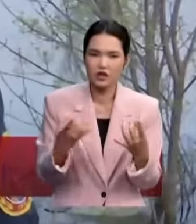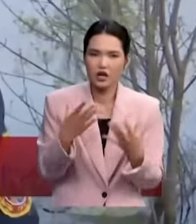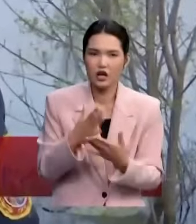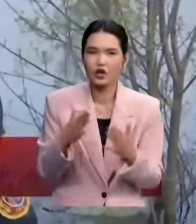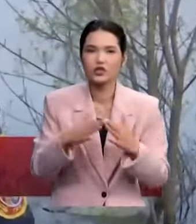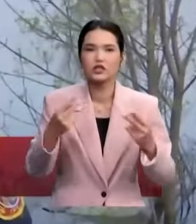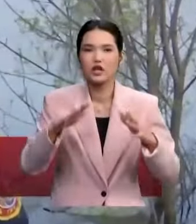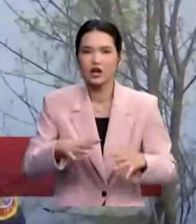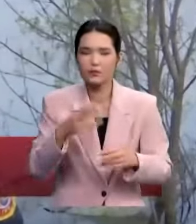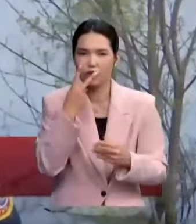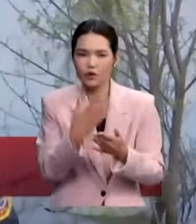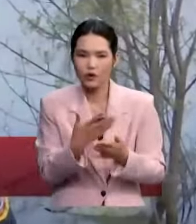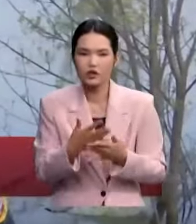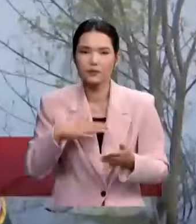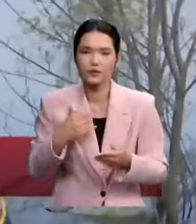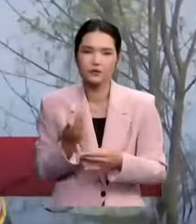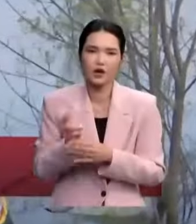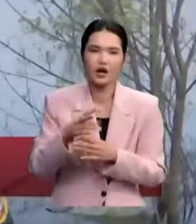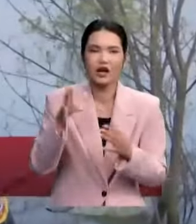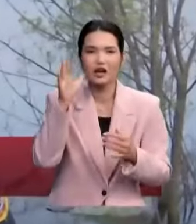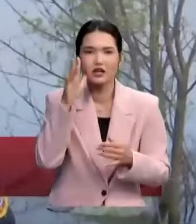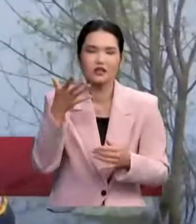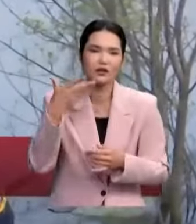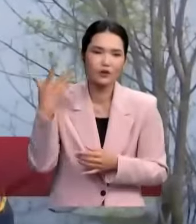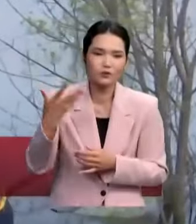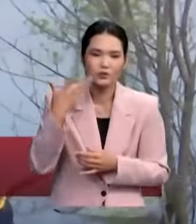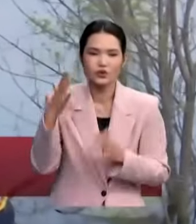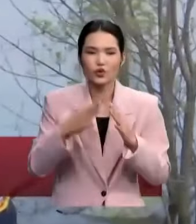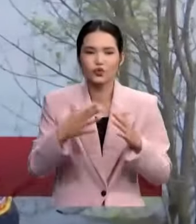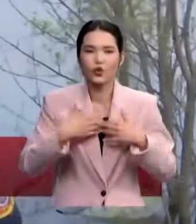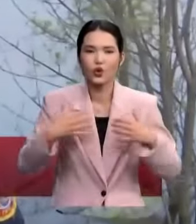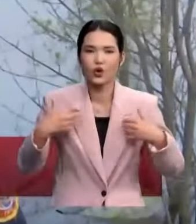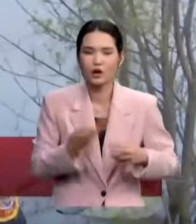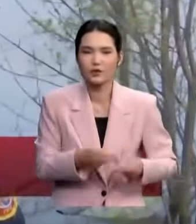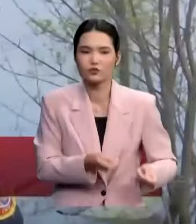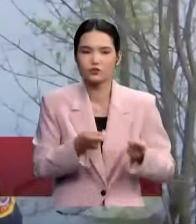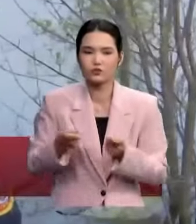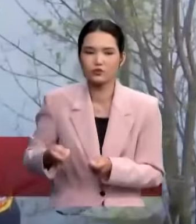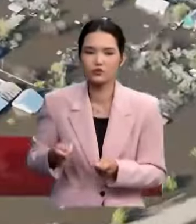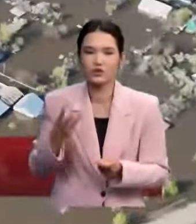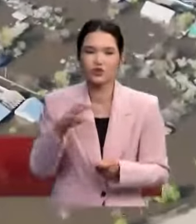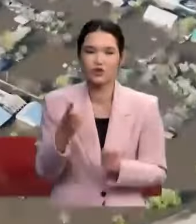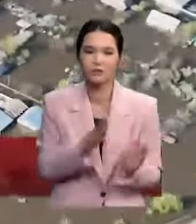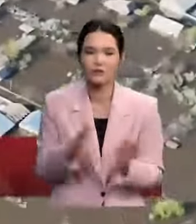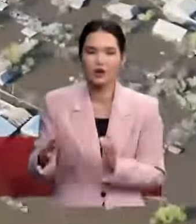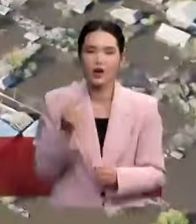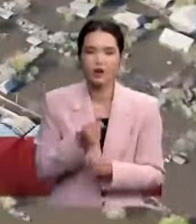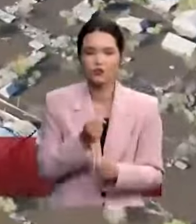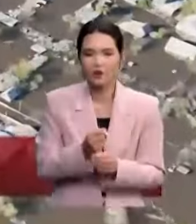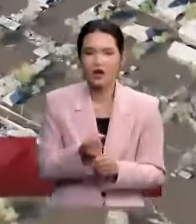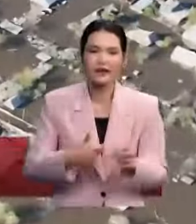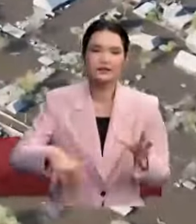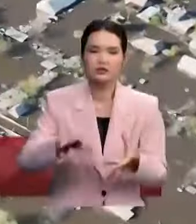көрсетеді, біз сол жерге барып, ит, мысық, үй жануарларын осы жерге әкеп береміз штаб жаққа. Орал қаласы